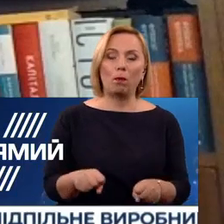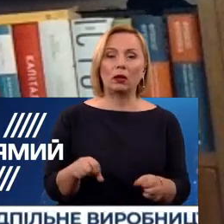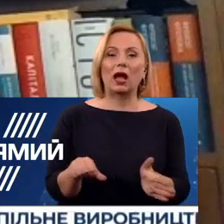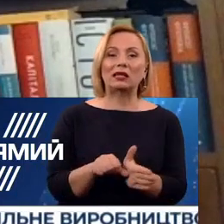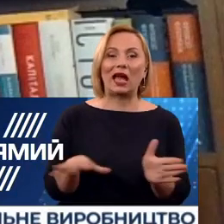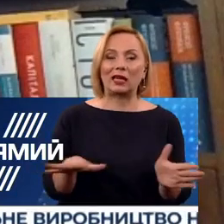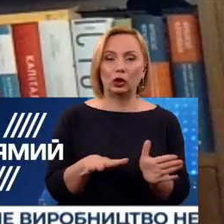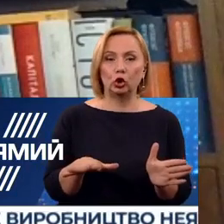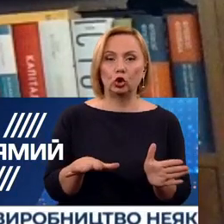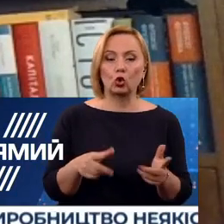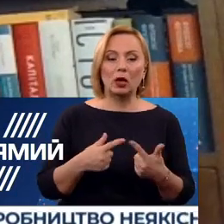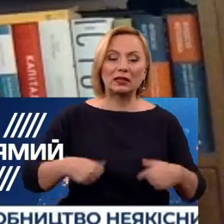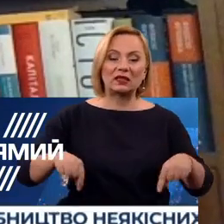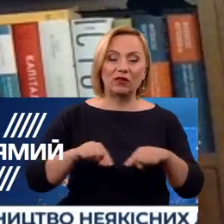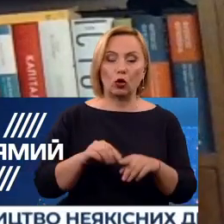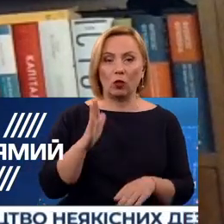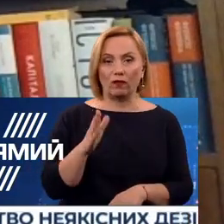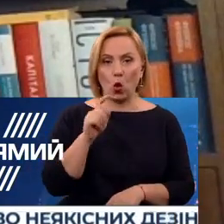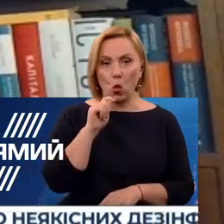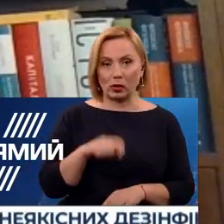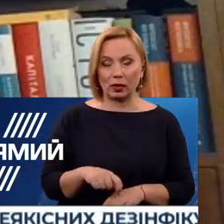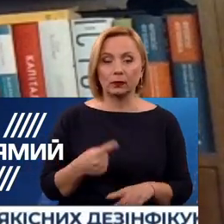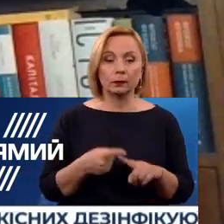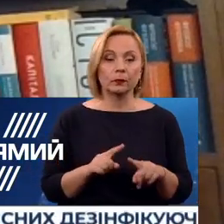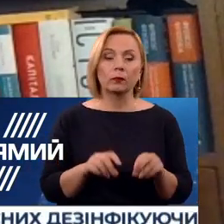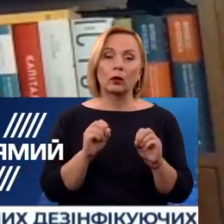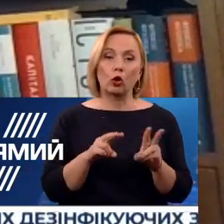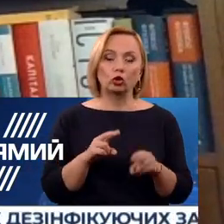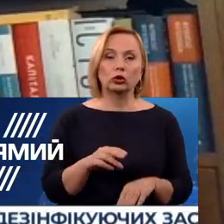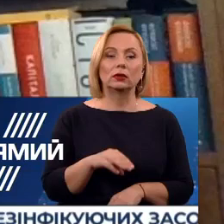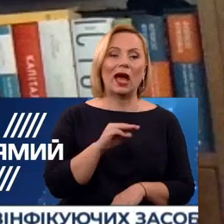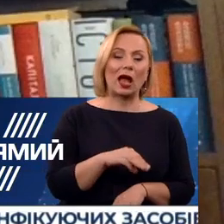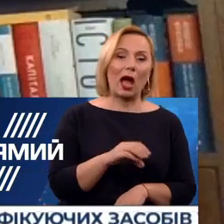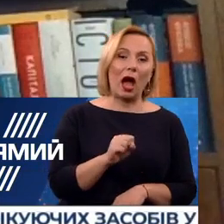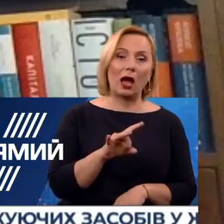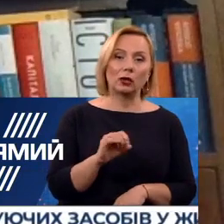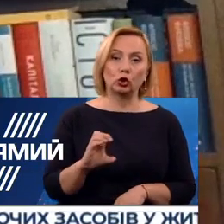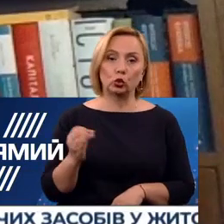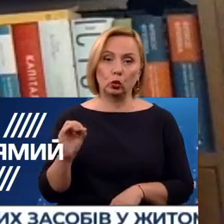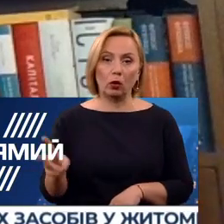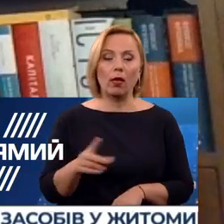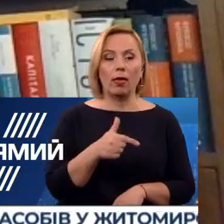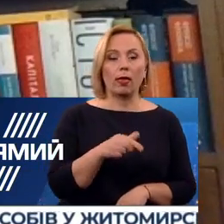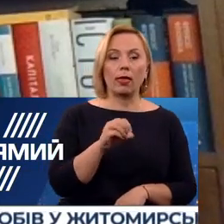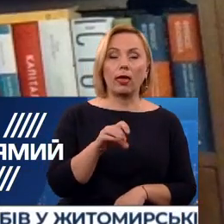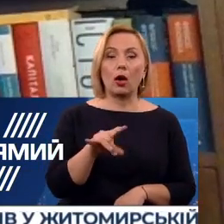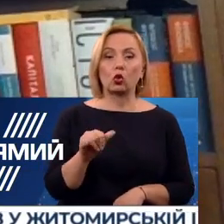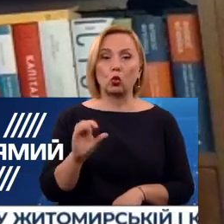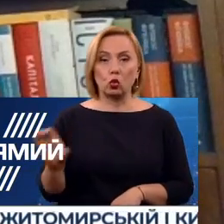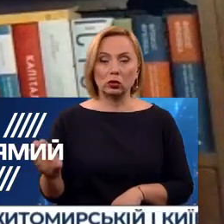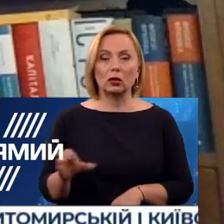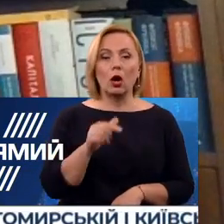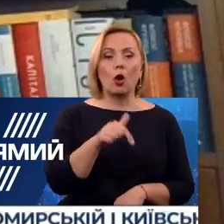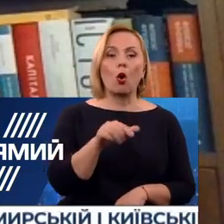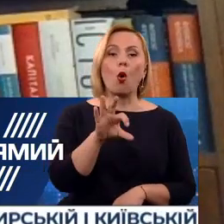енергетичну сферу України. Тому ці злочинці, і Тарасюк, і Герус, і колишній прем'єр-міністр